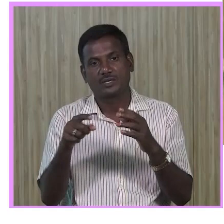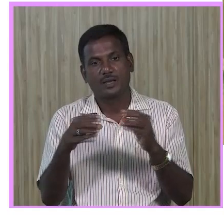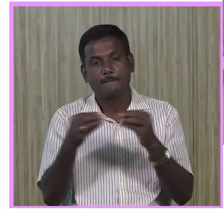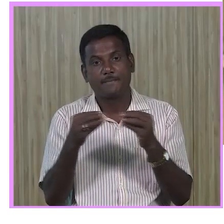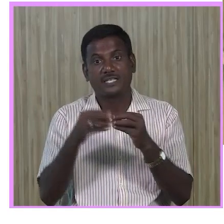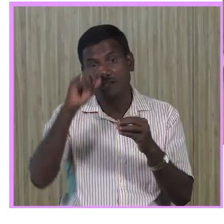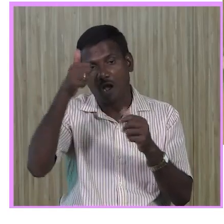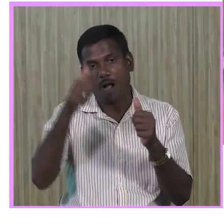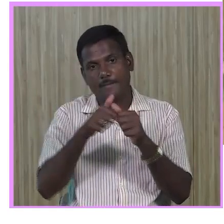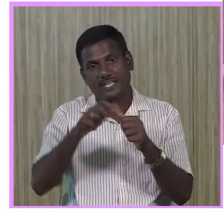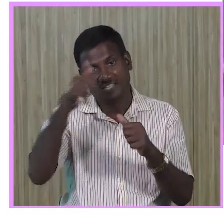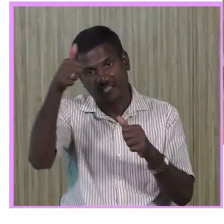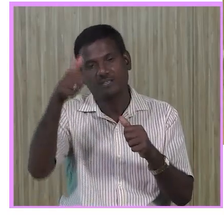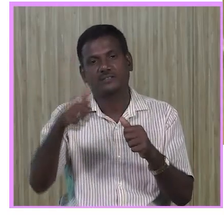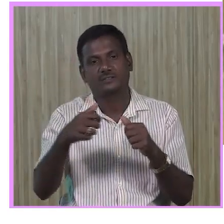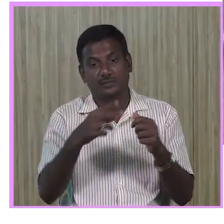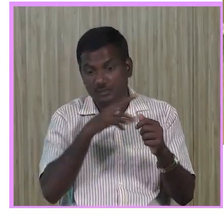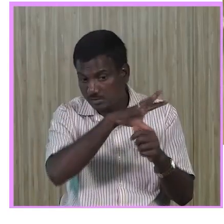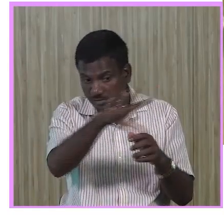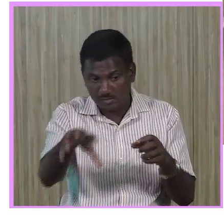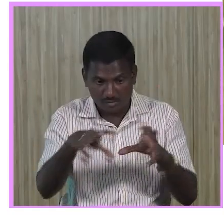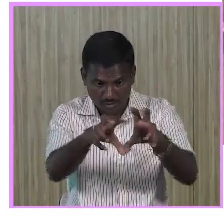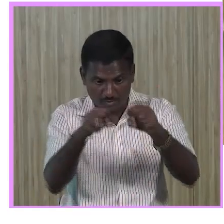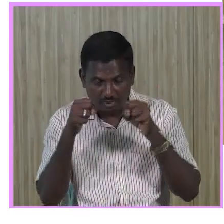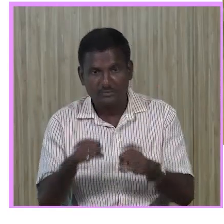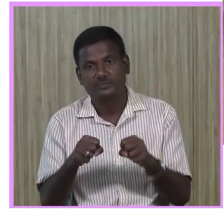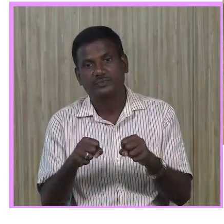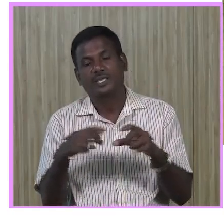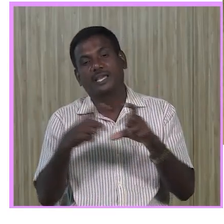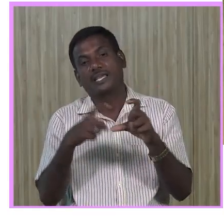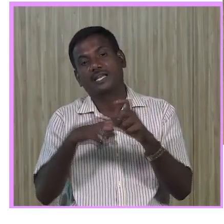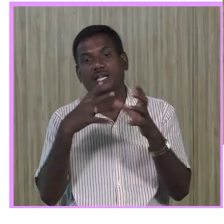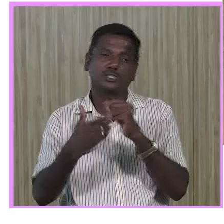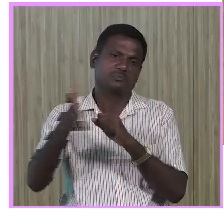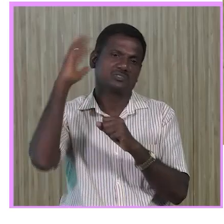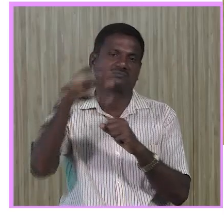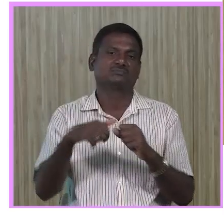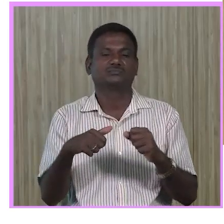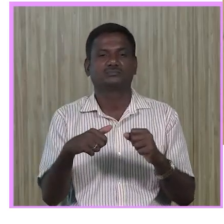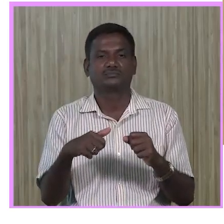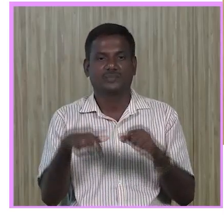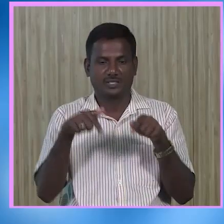பிரிட்டிஷ் தலைவர் இங்கிலாந்துக்கு கொண்டு போயிட்டார், இங்கிலாந்துக்கு எடுத்துகிட்டு போயிட்டார்.